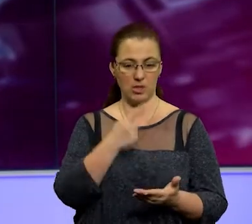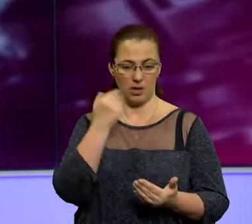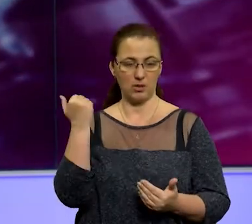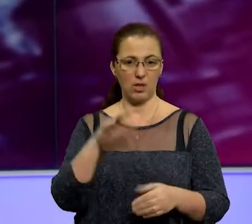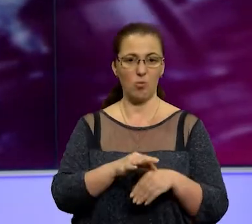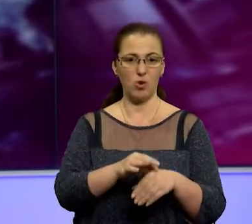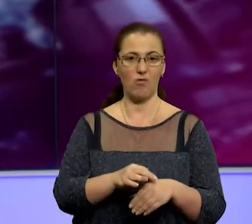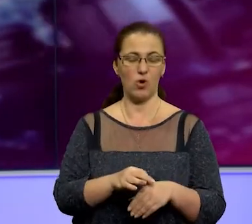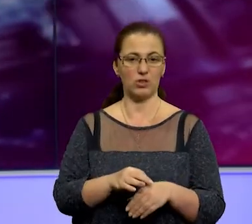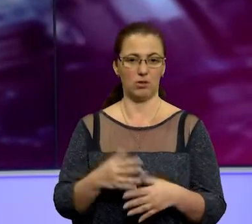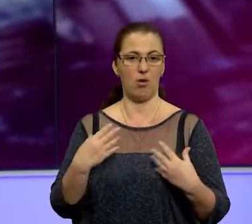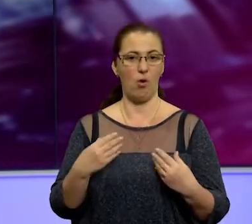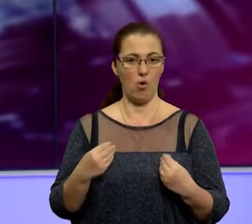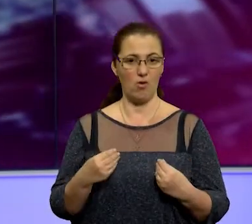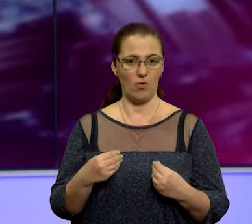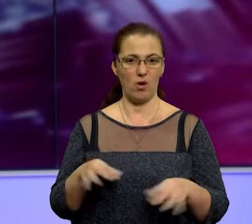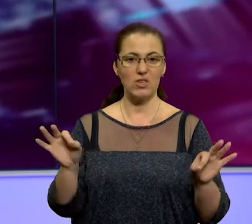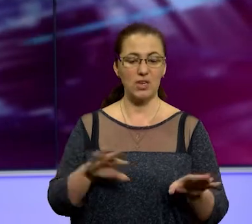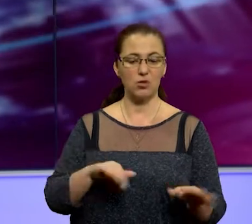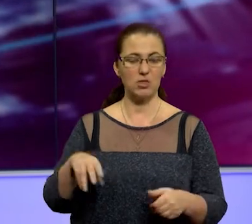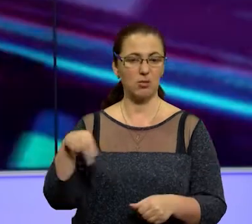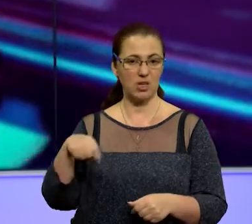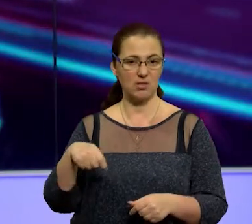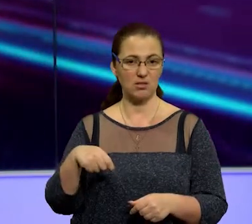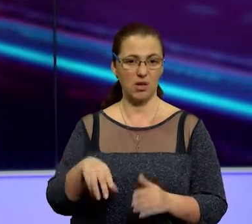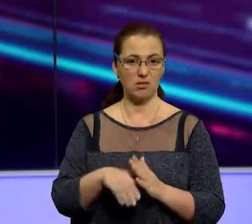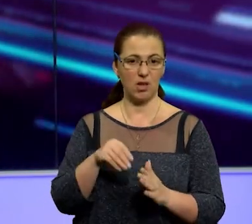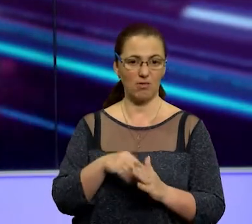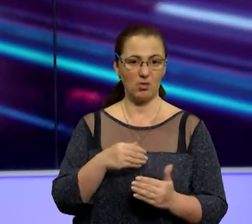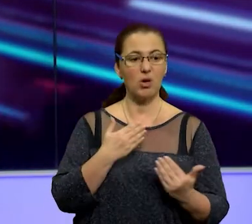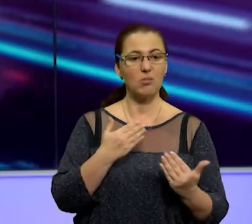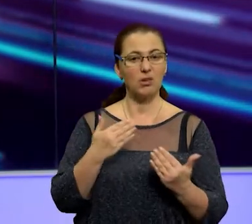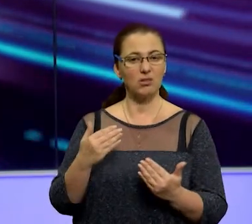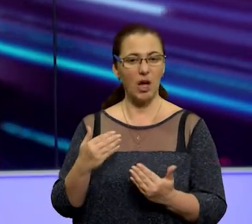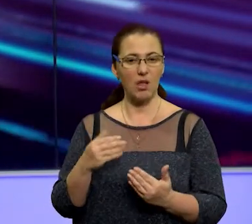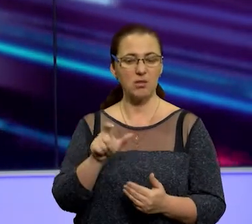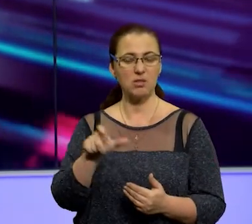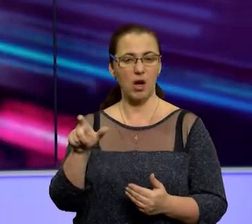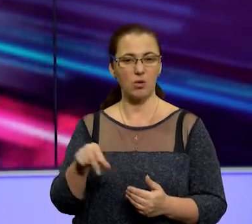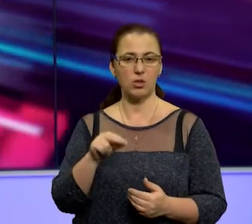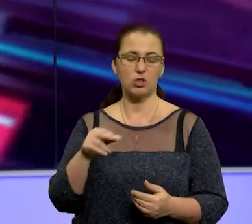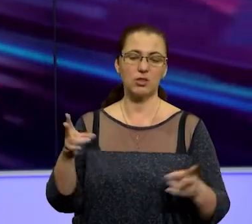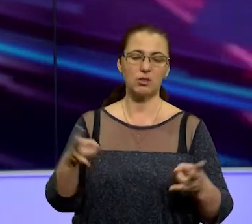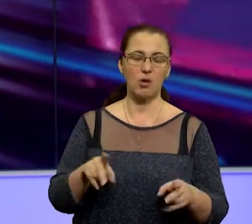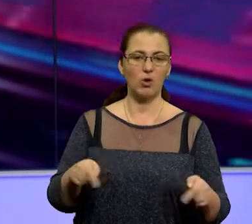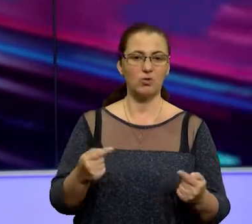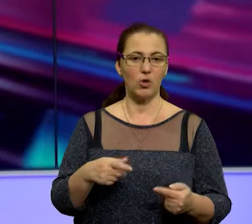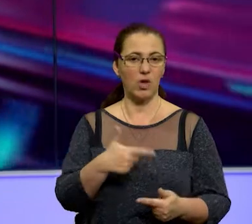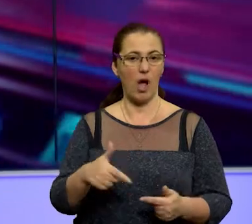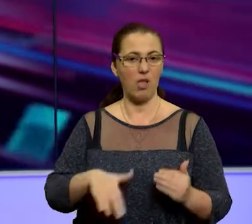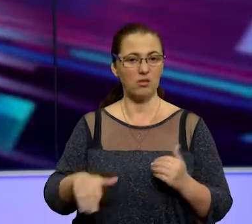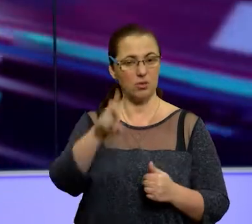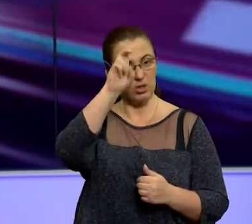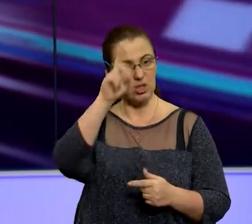проводили соціологи у Львові. Відразу після президентських виборів інтерв'єри цікавились у мешканців, чи варто утворювати Галицьку державу,